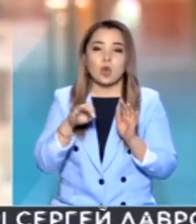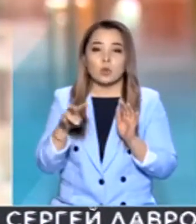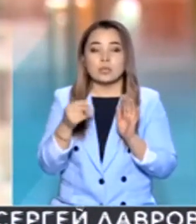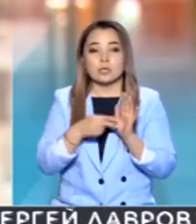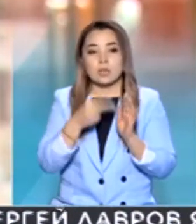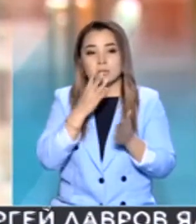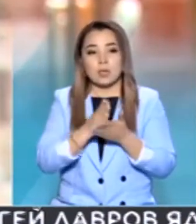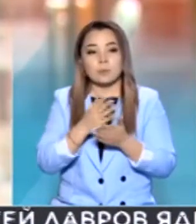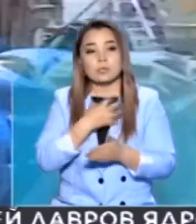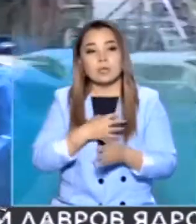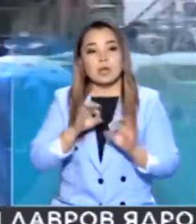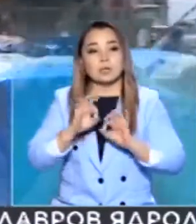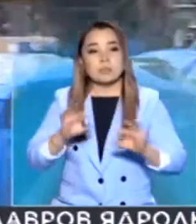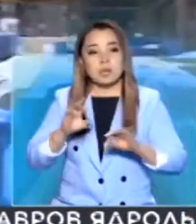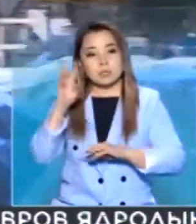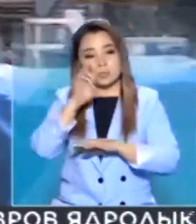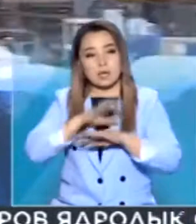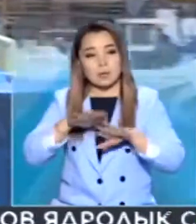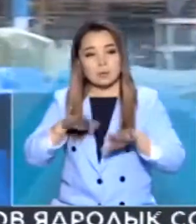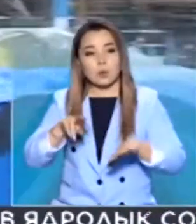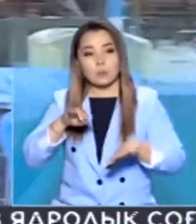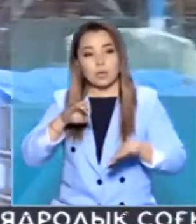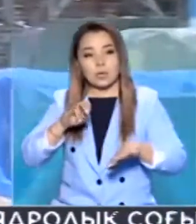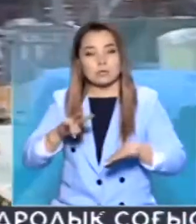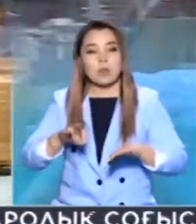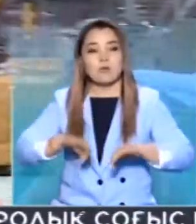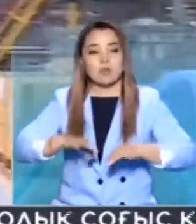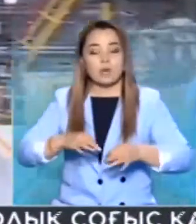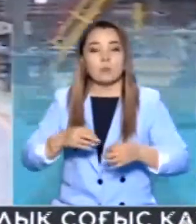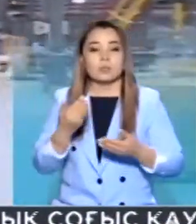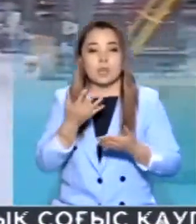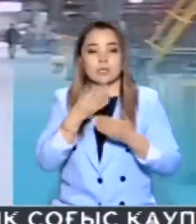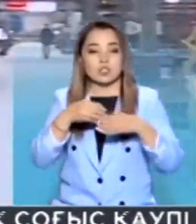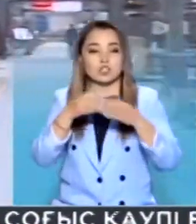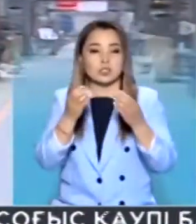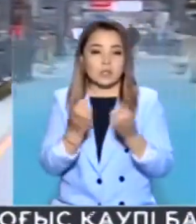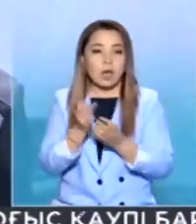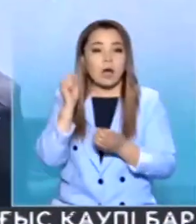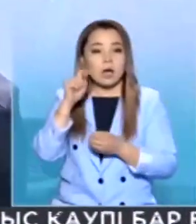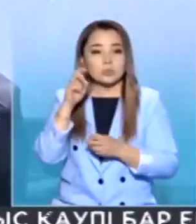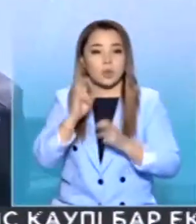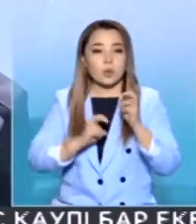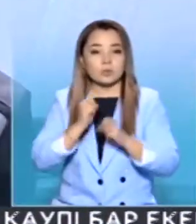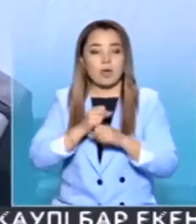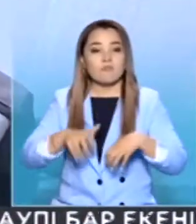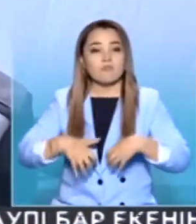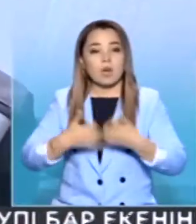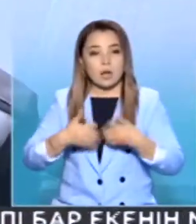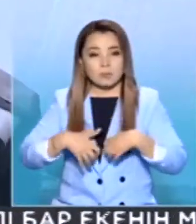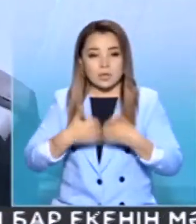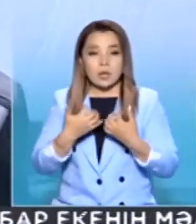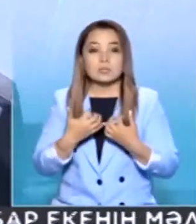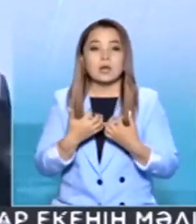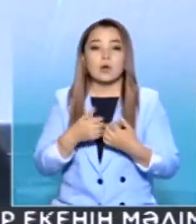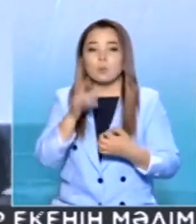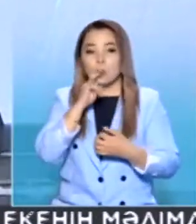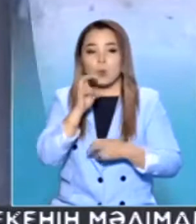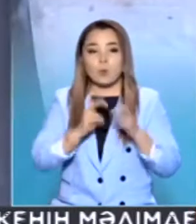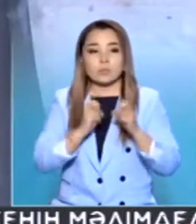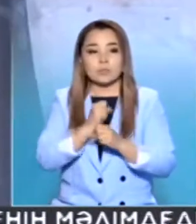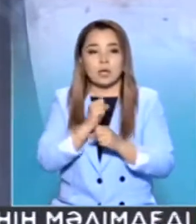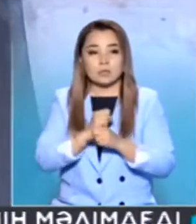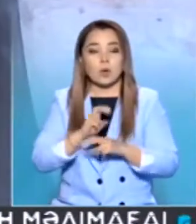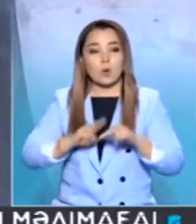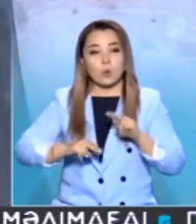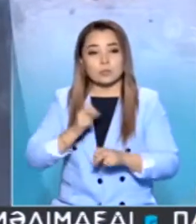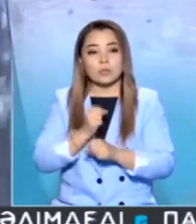Негізгілеріне тоқталып өтсем, елімізде биыл пропилен, автомобиль шиналары, алтын өндіру фабрикасы мен мұнай өңдейтін зауыттың құрылысы басталмақ,